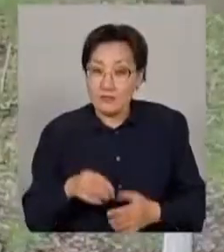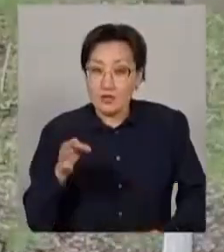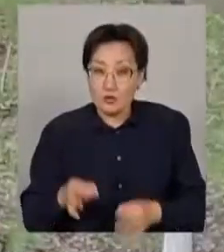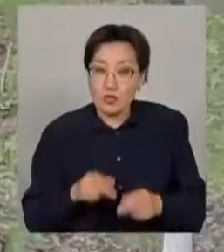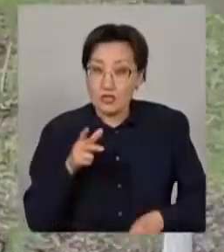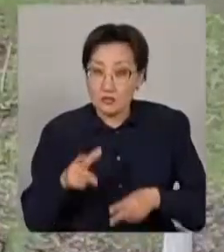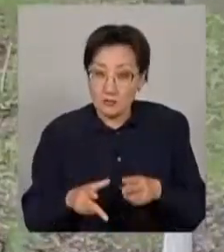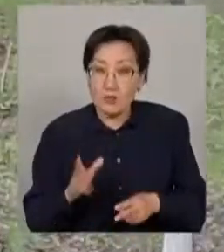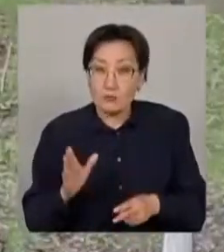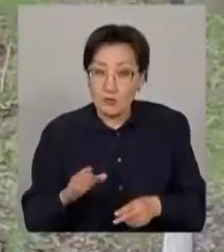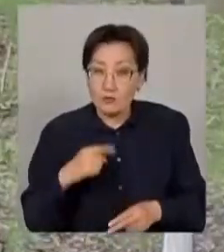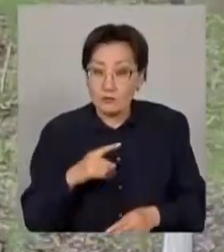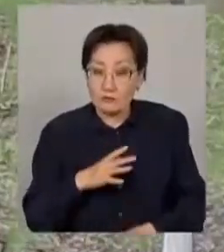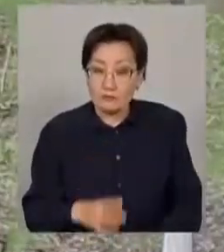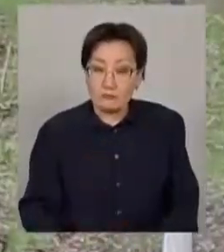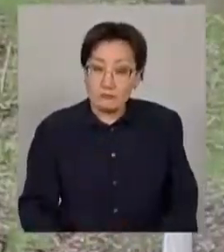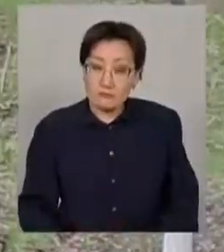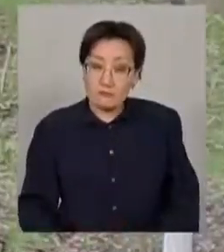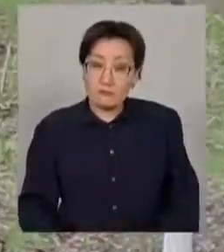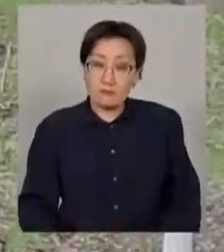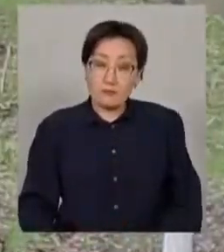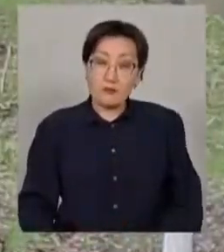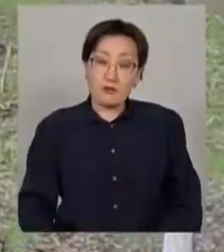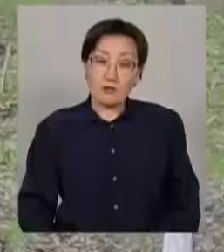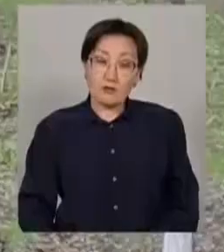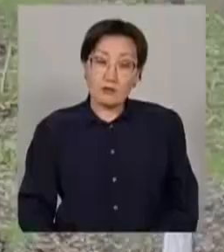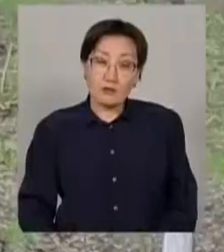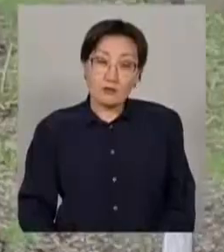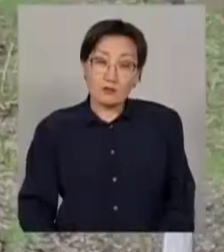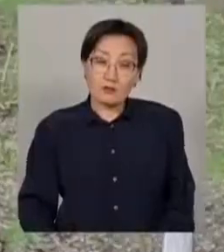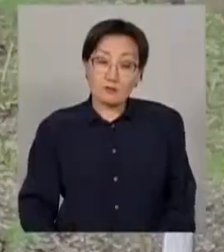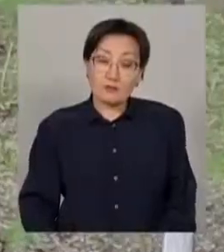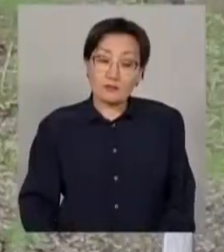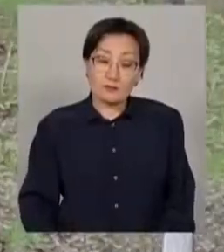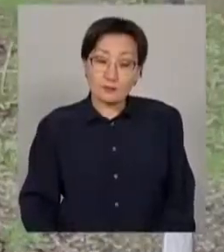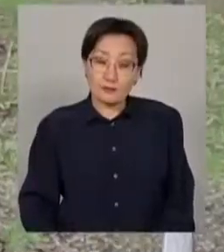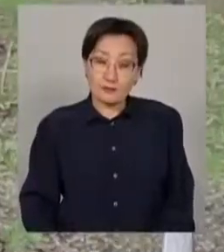деп тарқасты. Жұлдыз Қайратқызы, Фархат Тәжібаев, Алматы телеарнасы, Атырау.